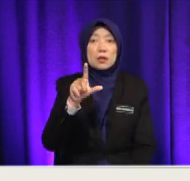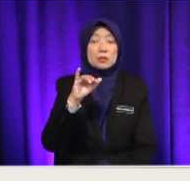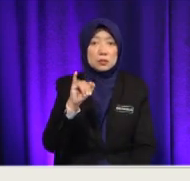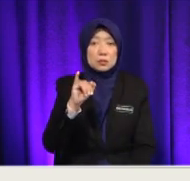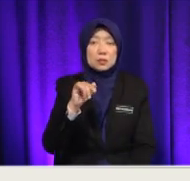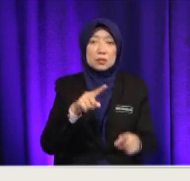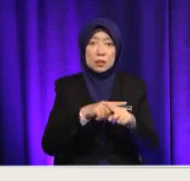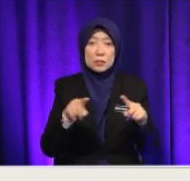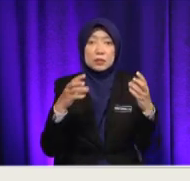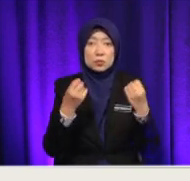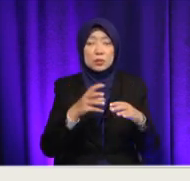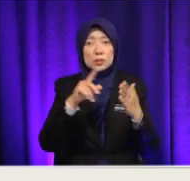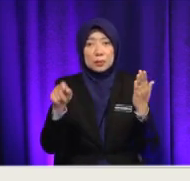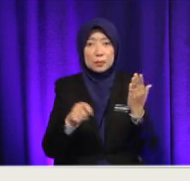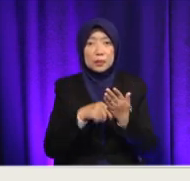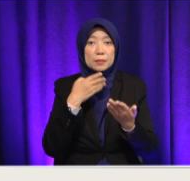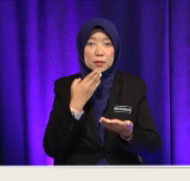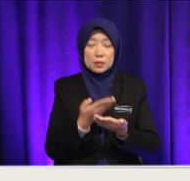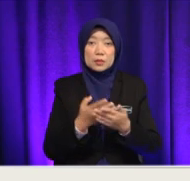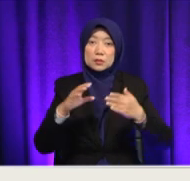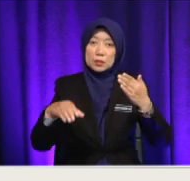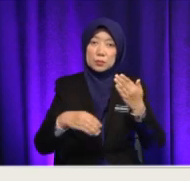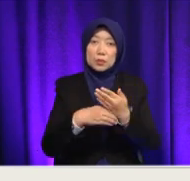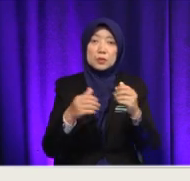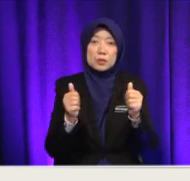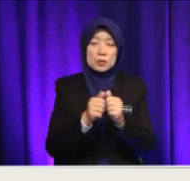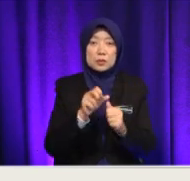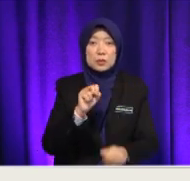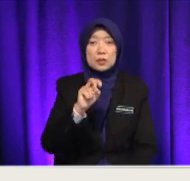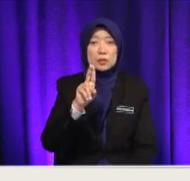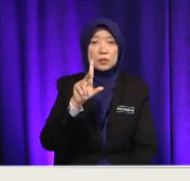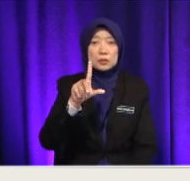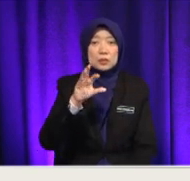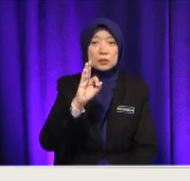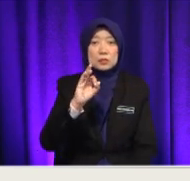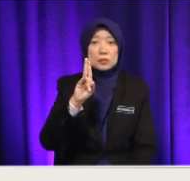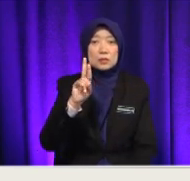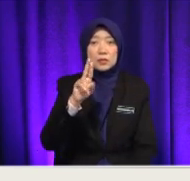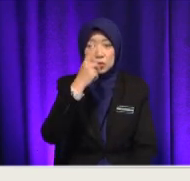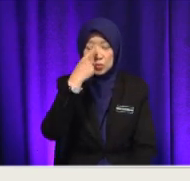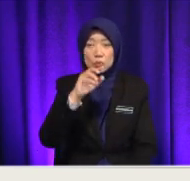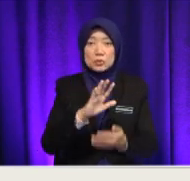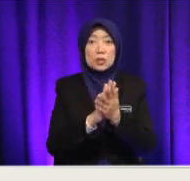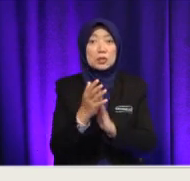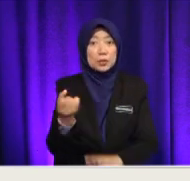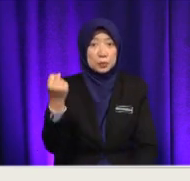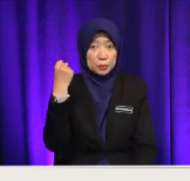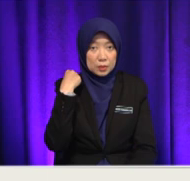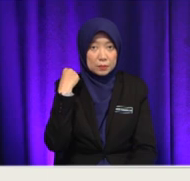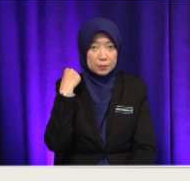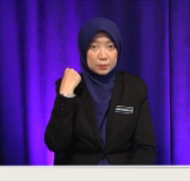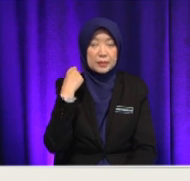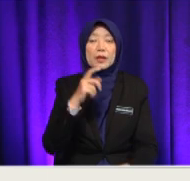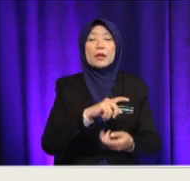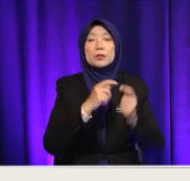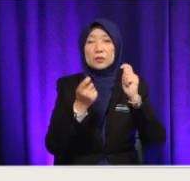Tapi ditambah baik, dicampurkan dengan sulfur untuk menjadikan dia lebih kuat. Ditukar nama